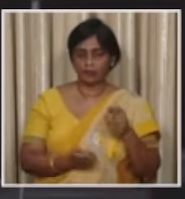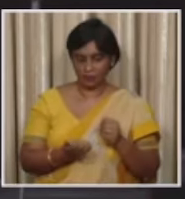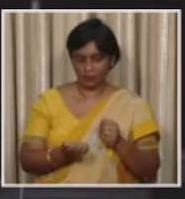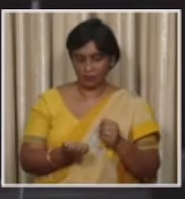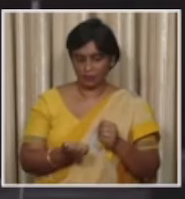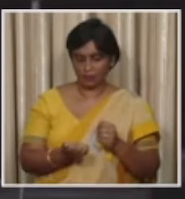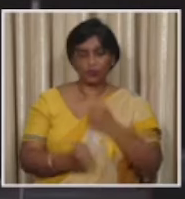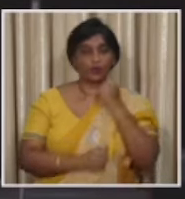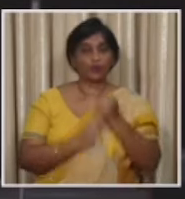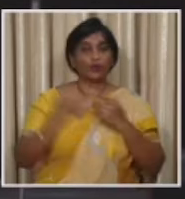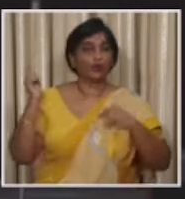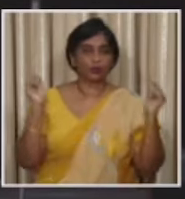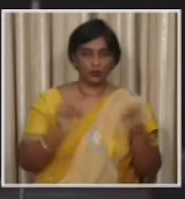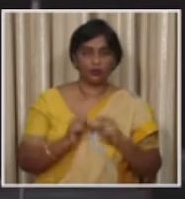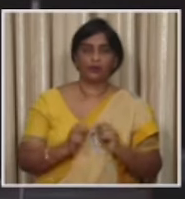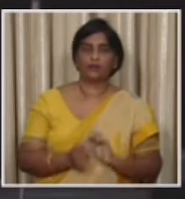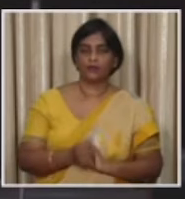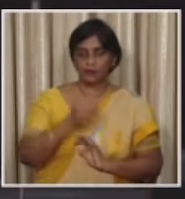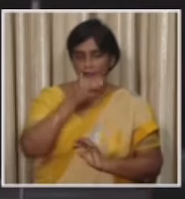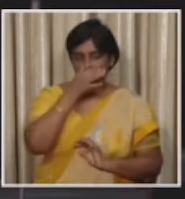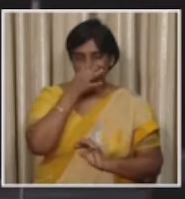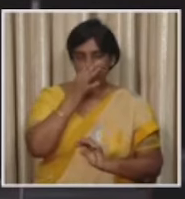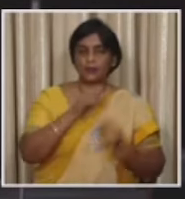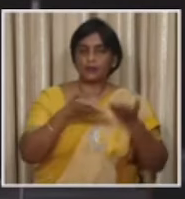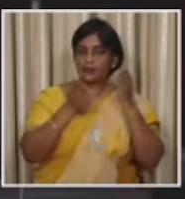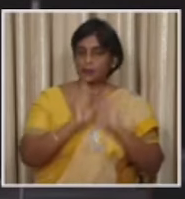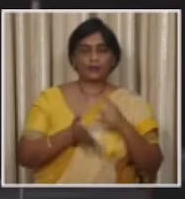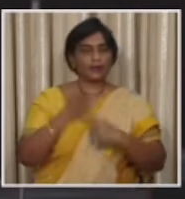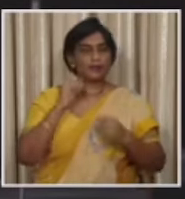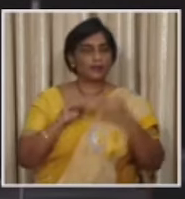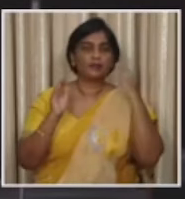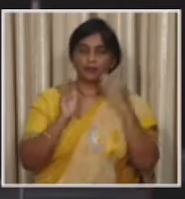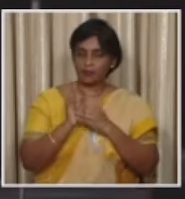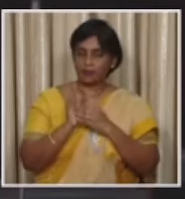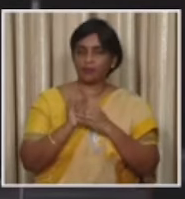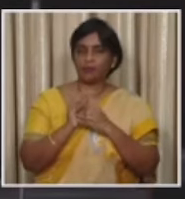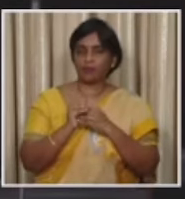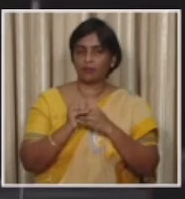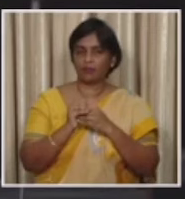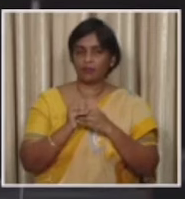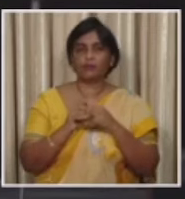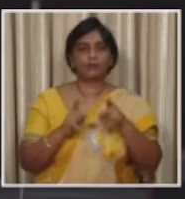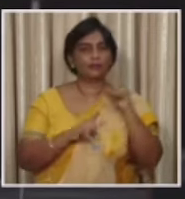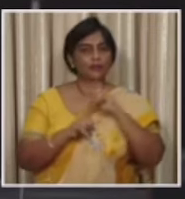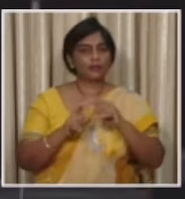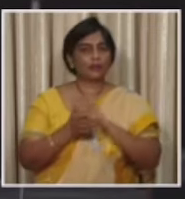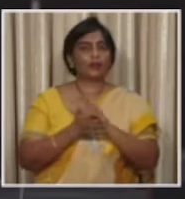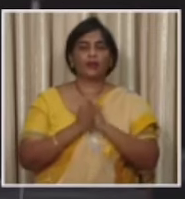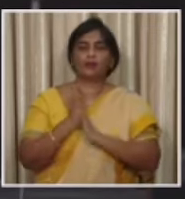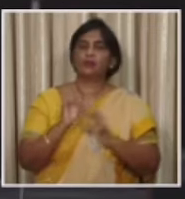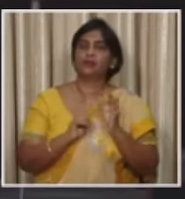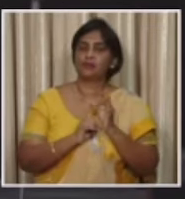ගහලා එළෙව්වේ. මොකද උනේ? පැනලා දුවන්න වුණා. අවසාන වශයෙන් මම මේ දේශපාලන කාරණාත් කිව්වේ අද මේක කතා වෙනවා. හර්ෂ